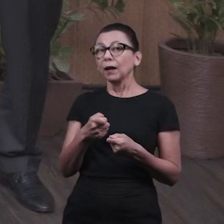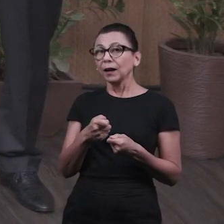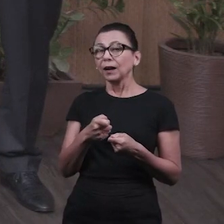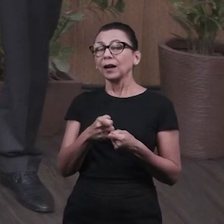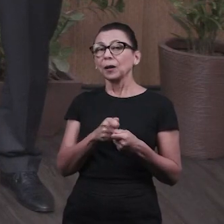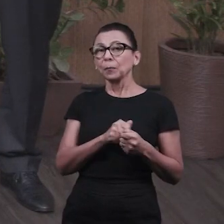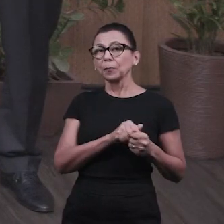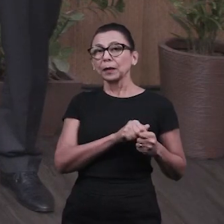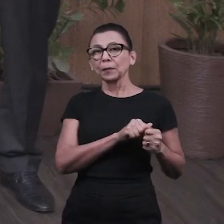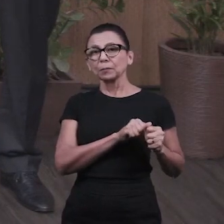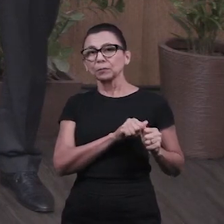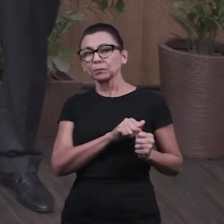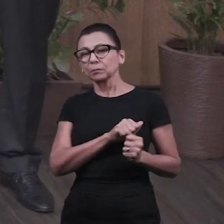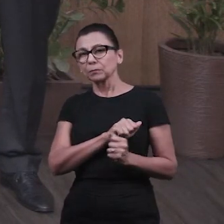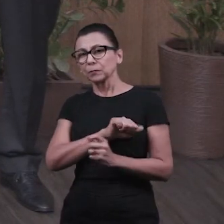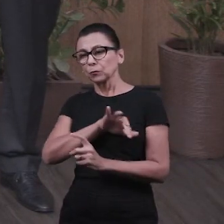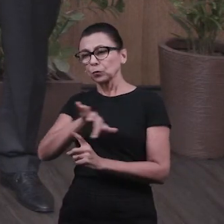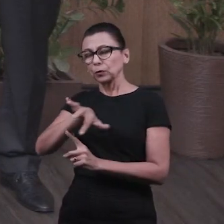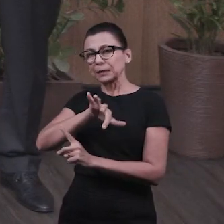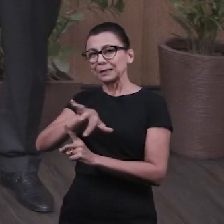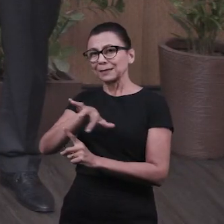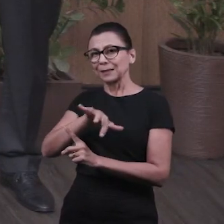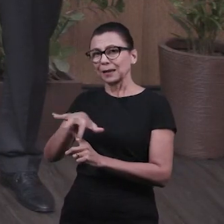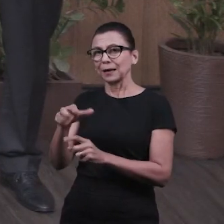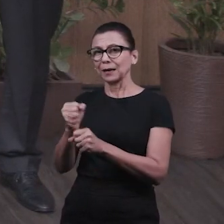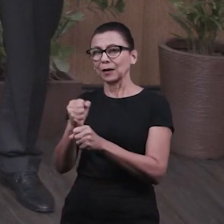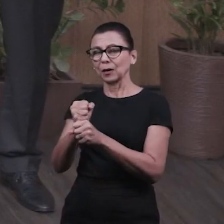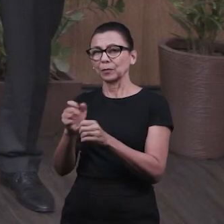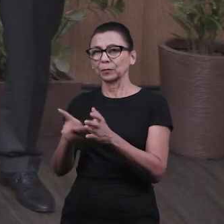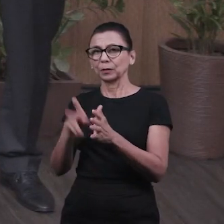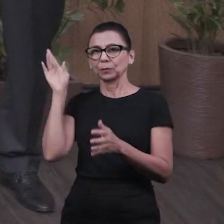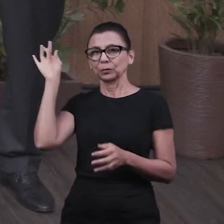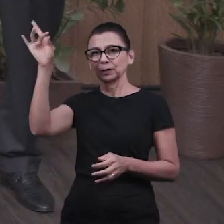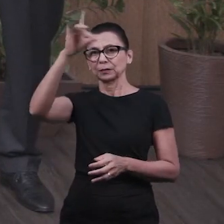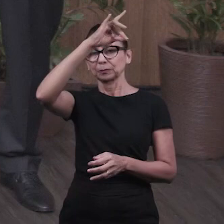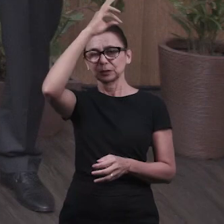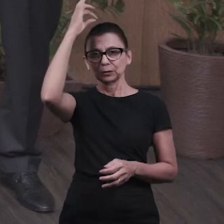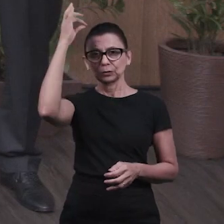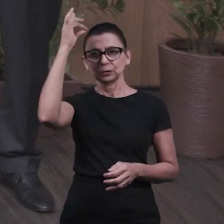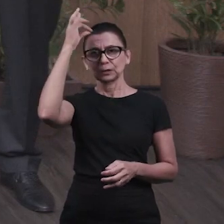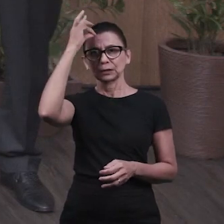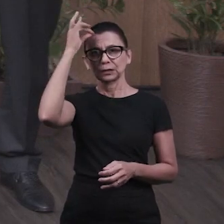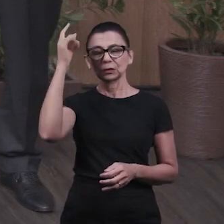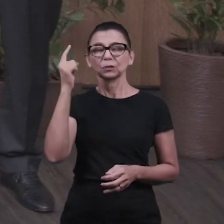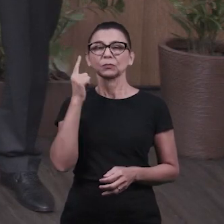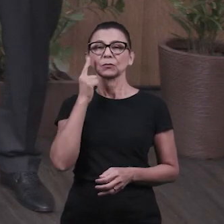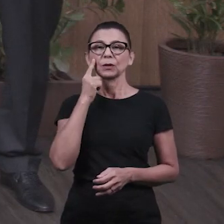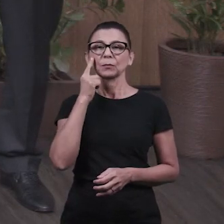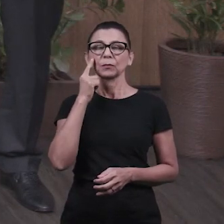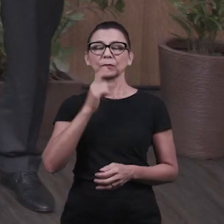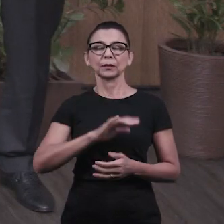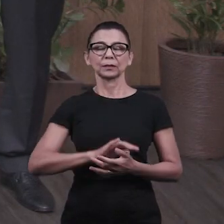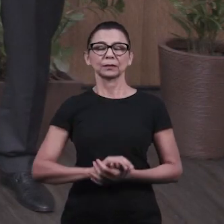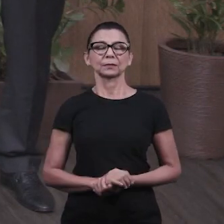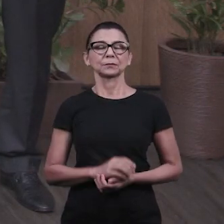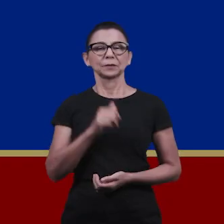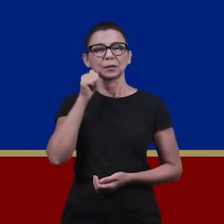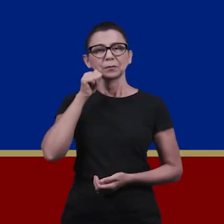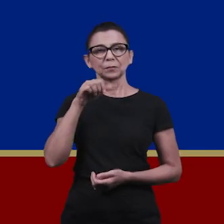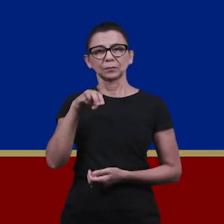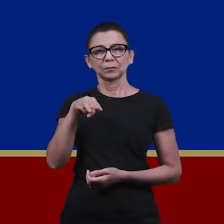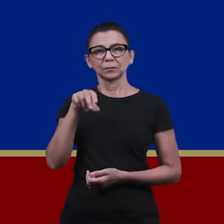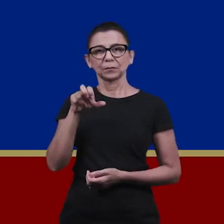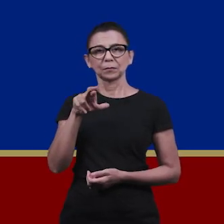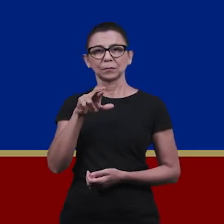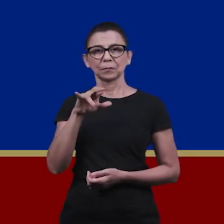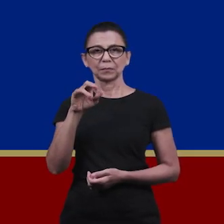écrit Rosângela Maria de Freitas Domingos Martins, Espírito Santo. Le